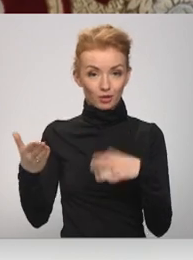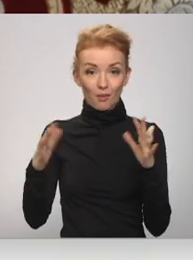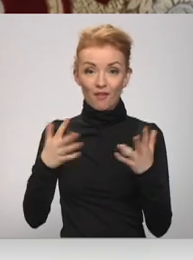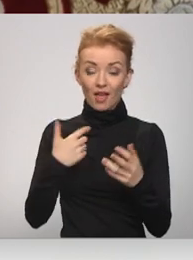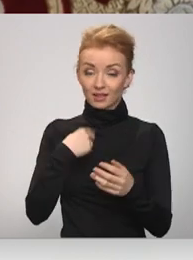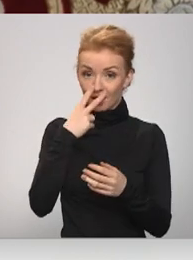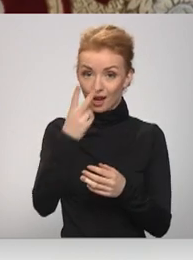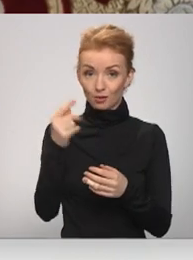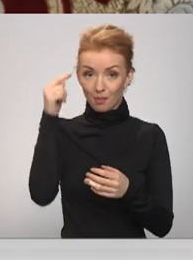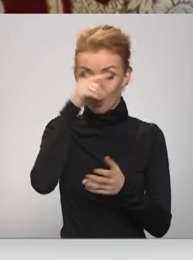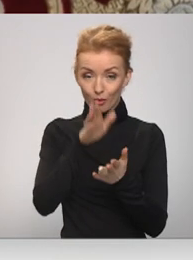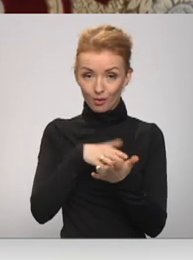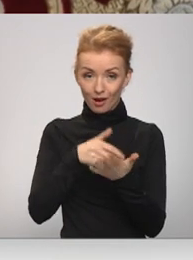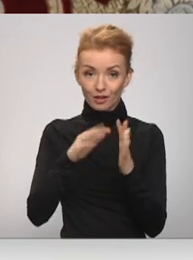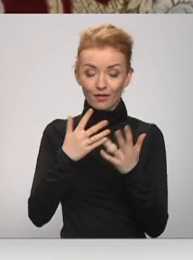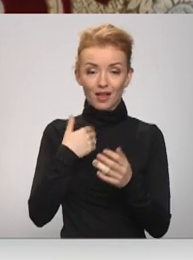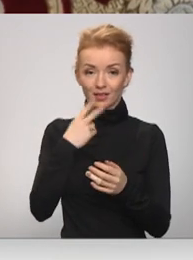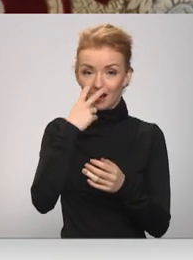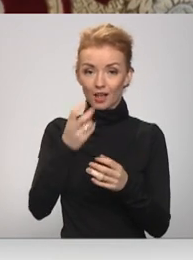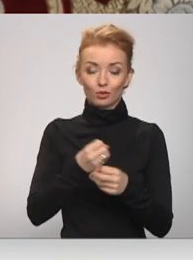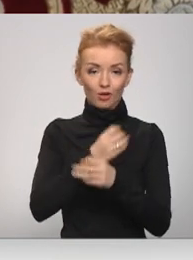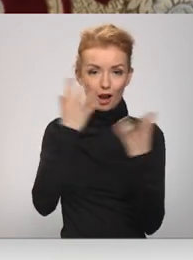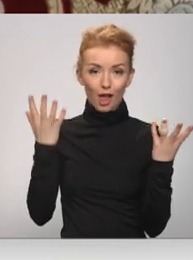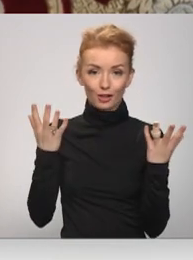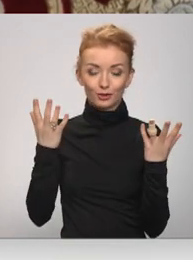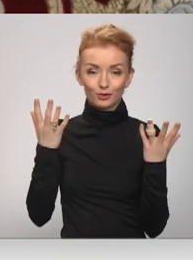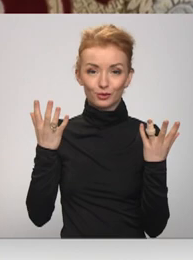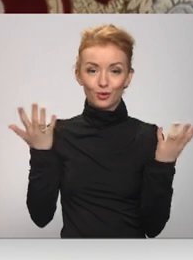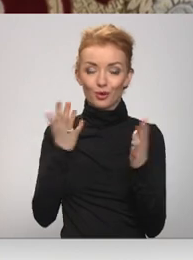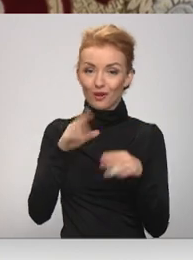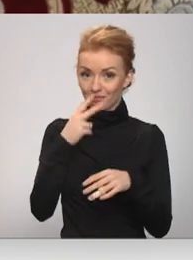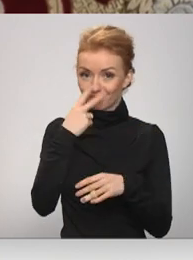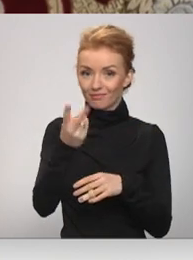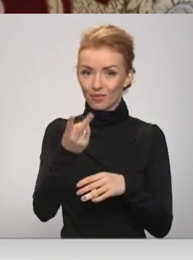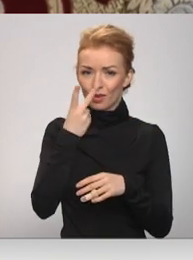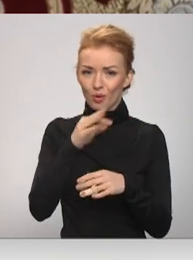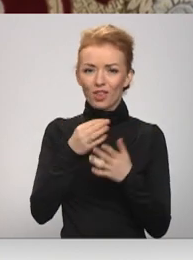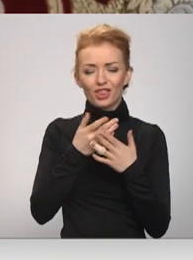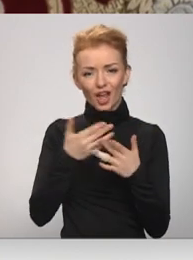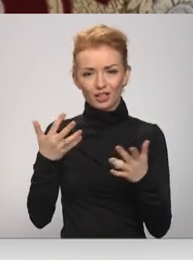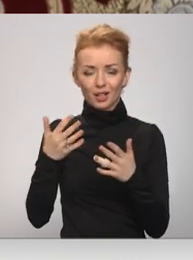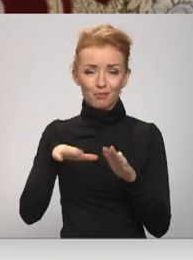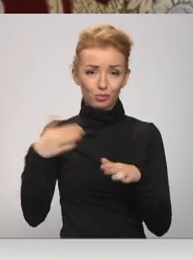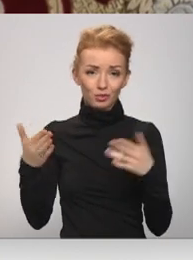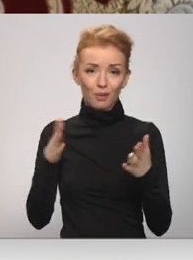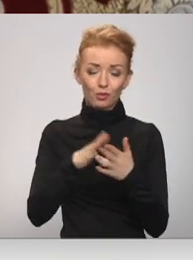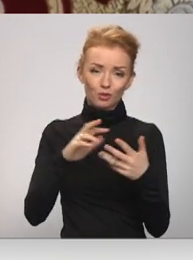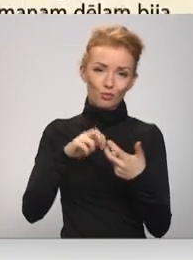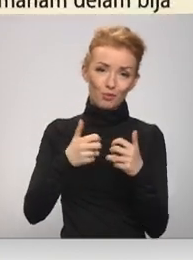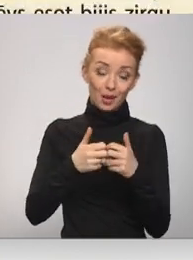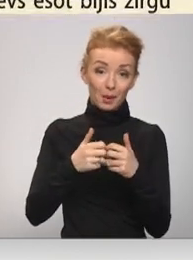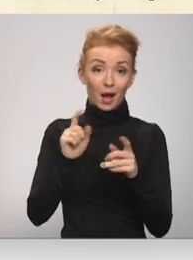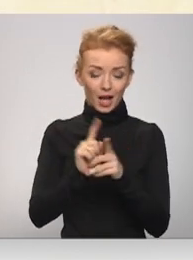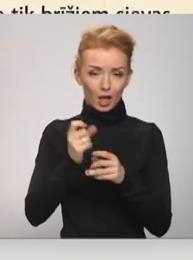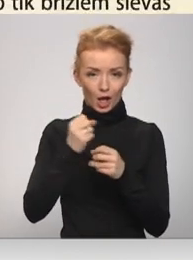to melno krāsu, vai es redzu to gaišo, to, kur var paskatīties uz visādām nedienām no gaišās